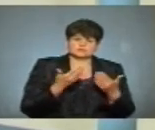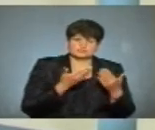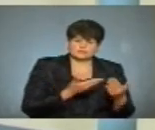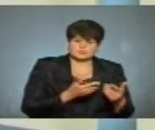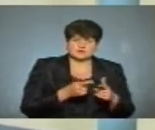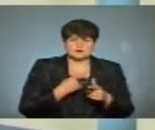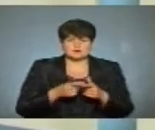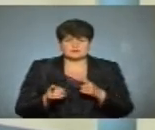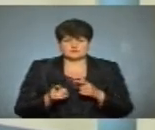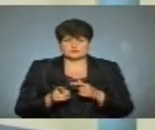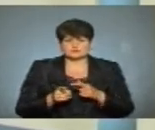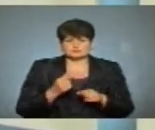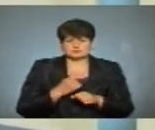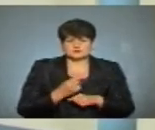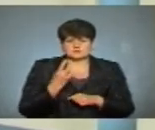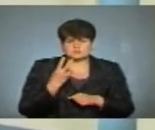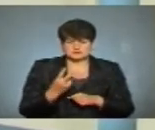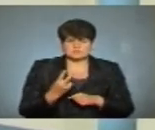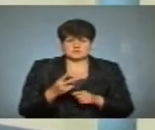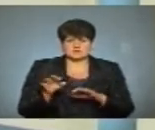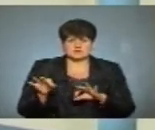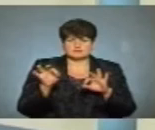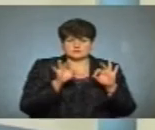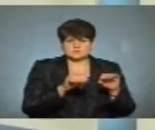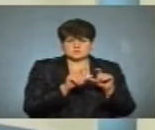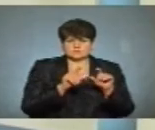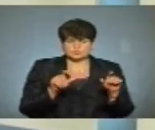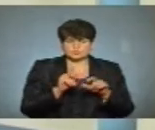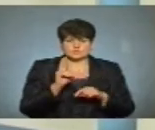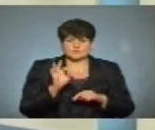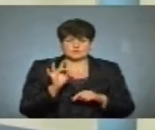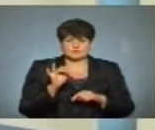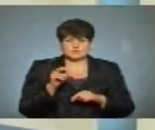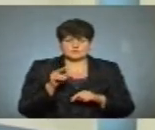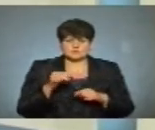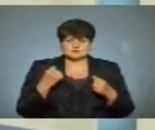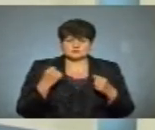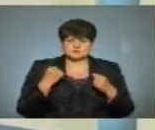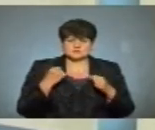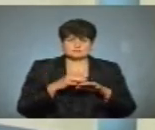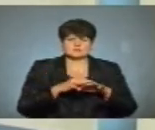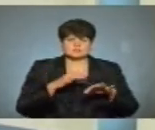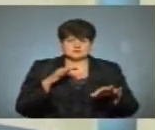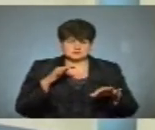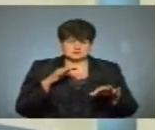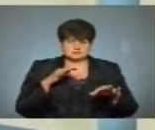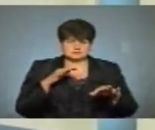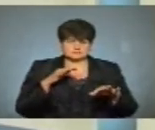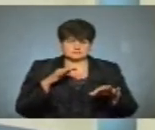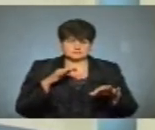ми сформували два евакуаційних пункти. Це в Коробці спортивний зал